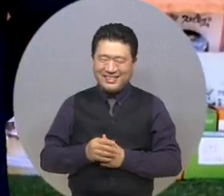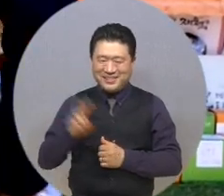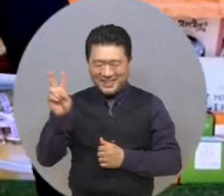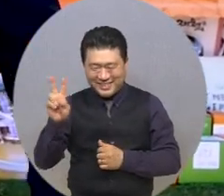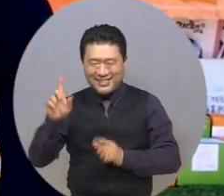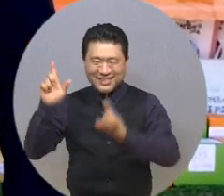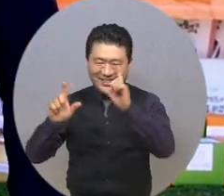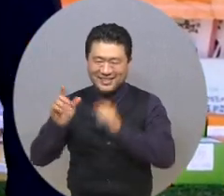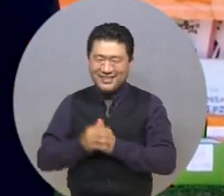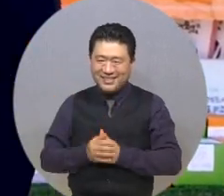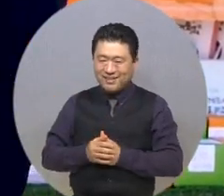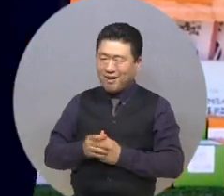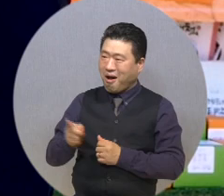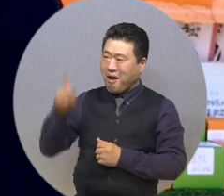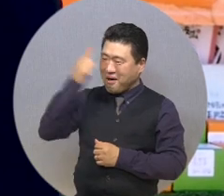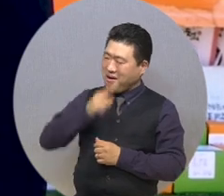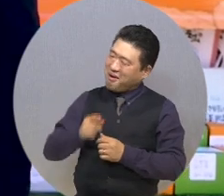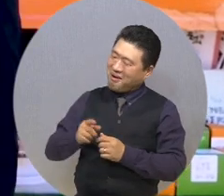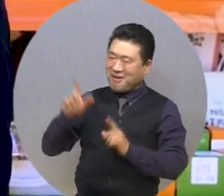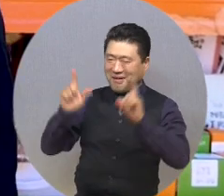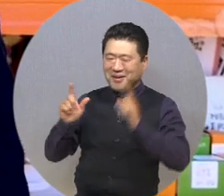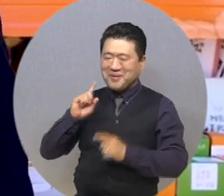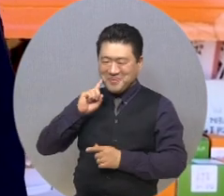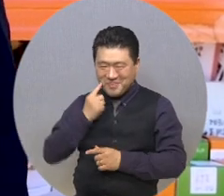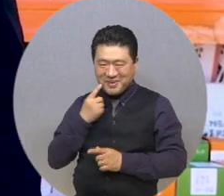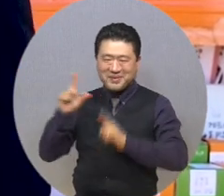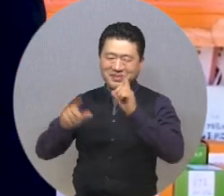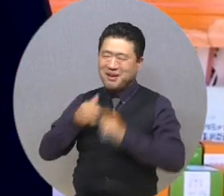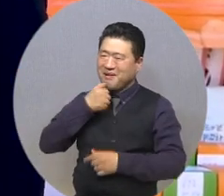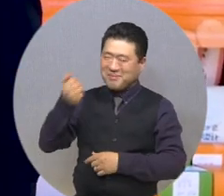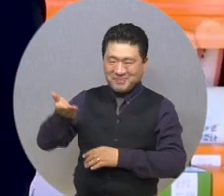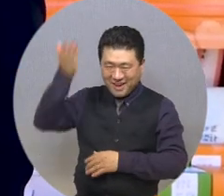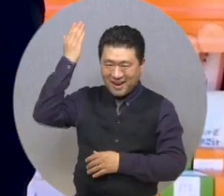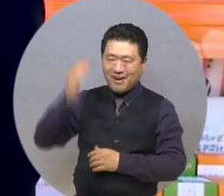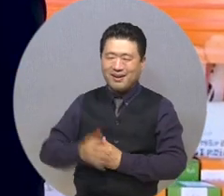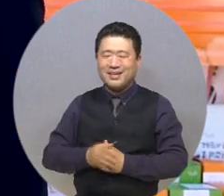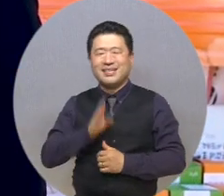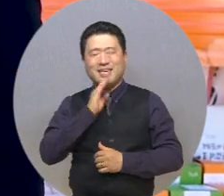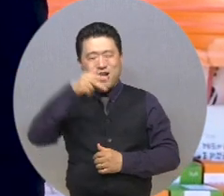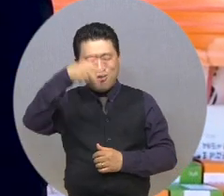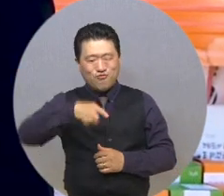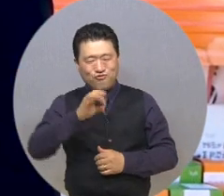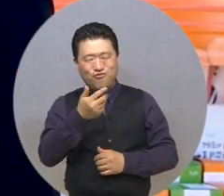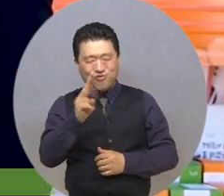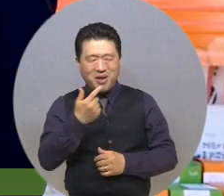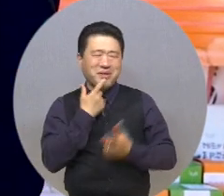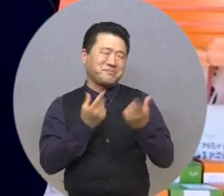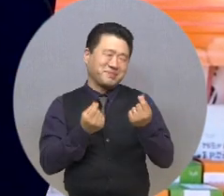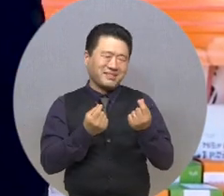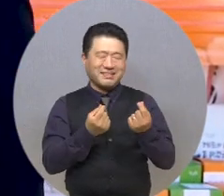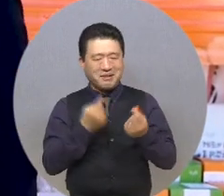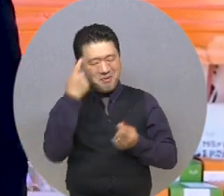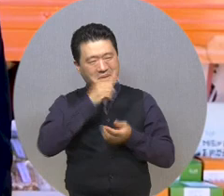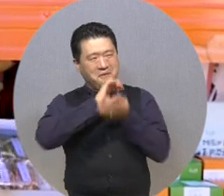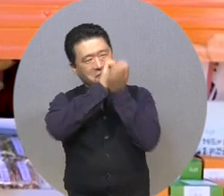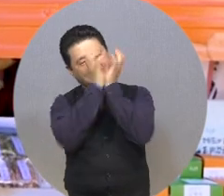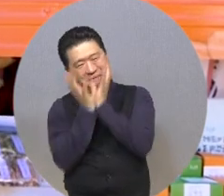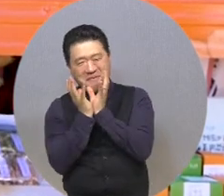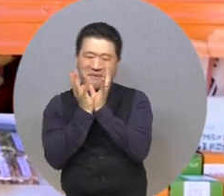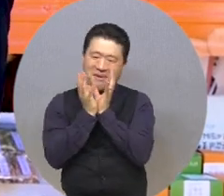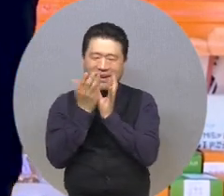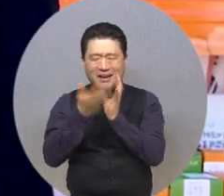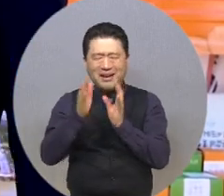아니, 네, 꽃중년이시잖아요. 아, 말은 그러는데, 네. 아이, 그 말이 그렇지, 뭐, 이게 꽃중년이 됩니까?